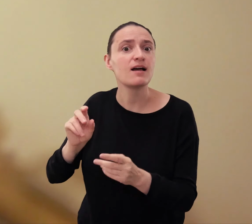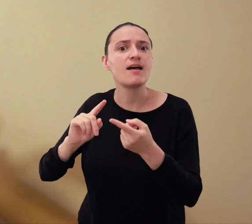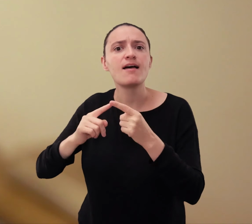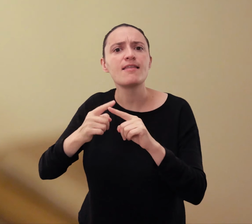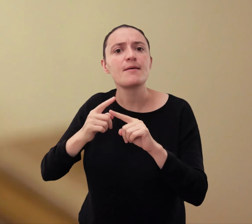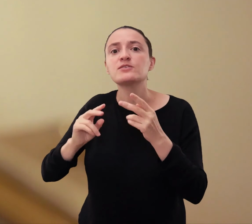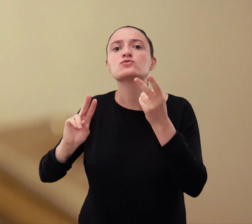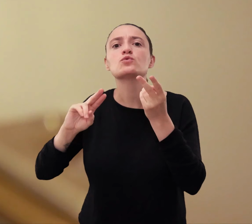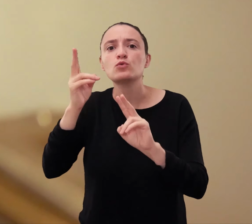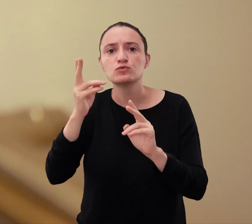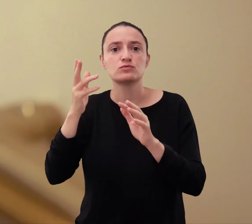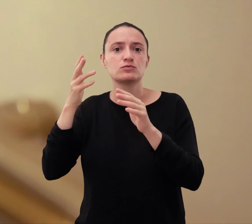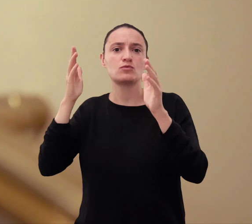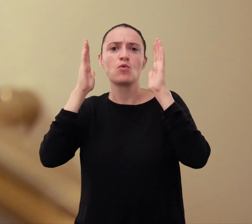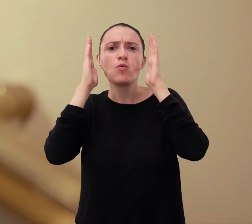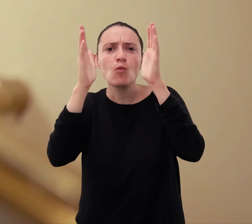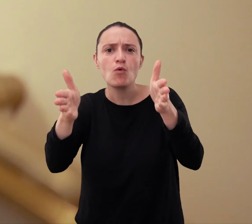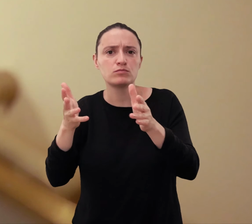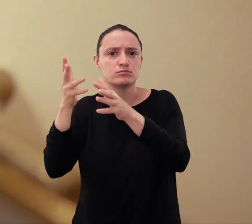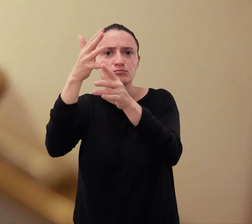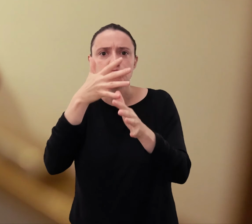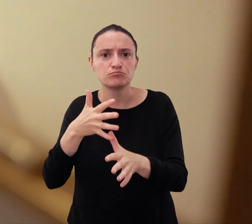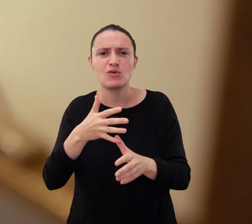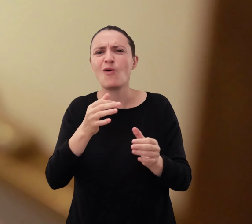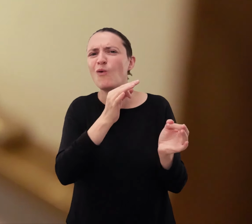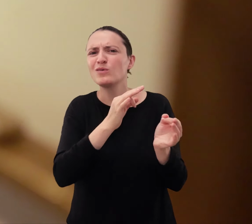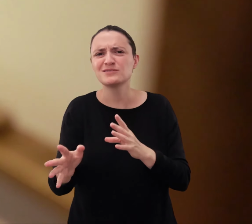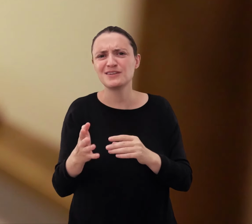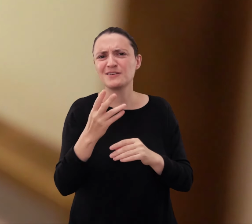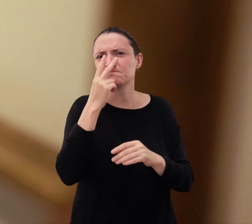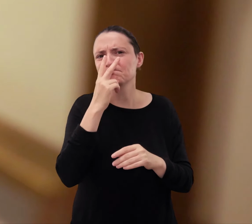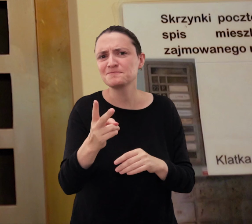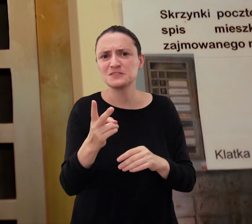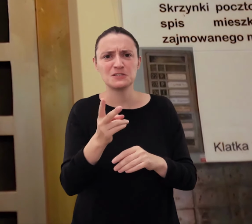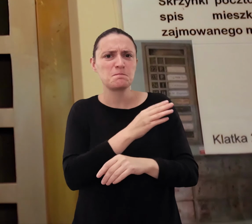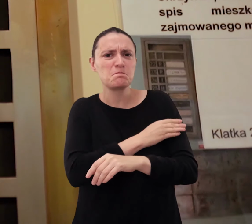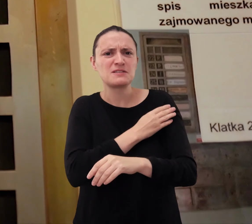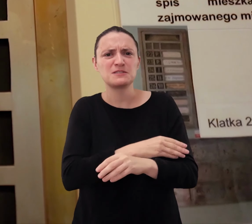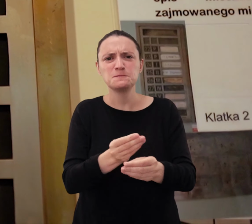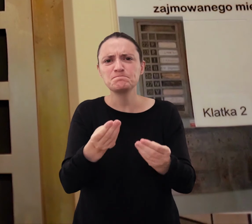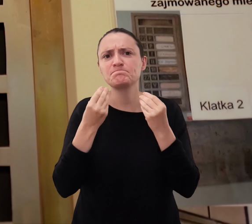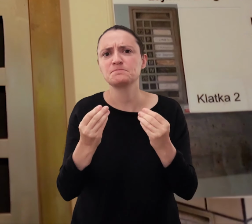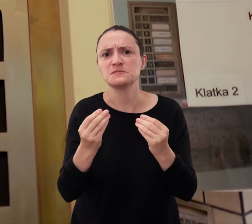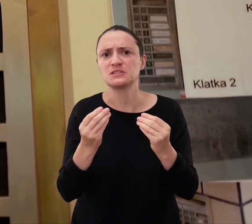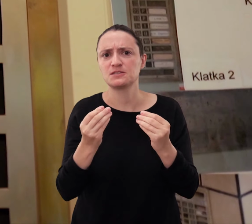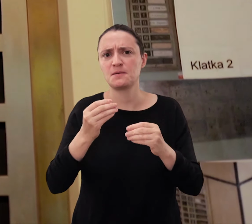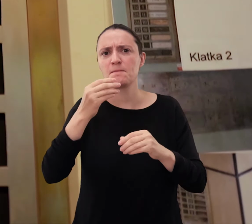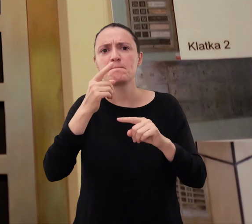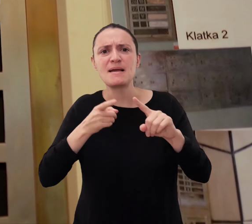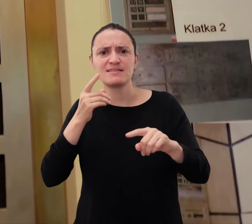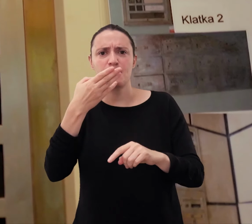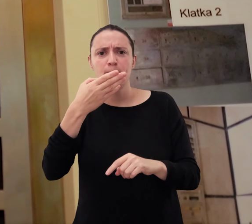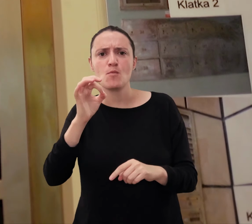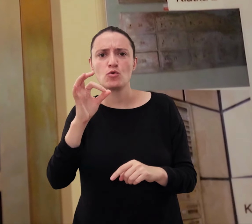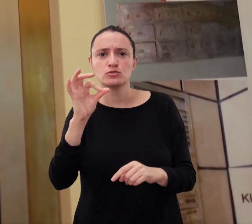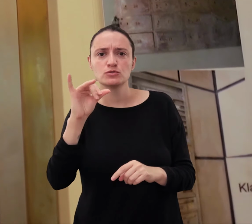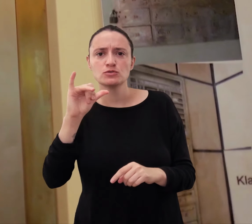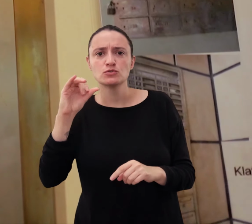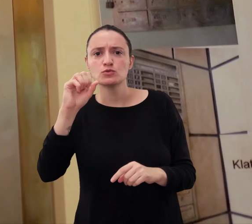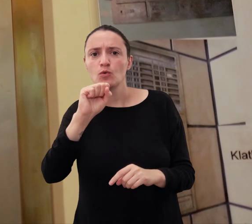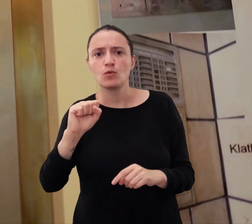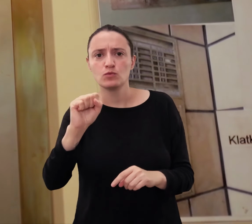Od razu widać, z jakich dobrych materiałów są stworzone. Widać mosiądz, widać pochwyty do